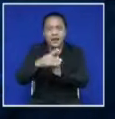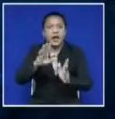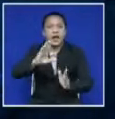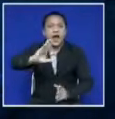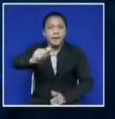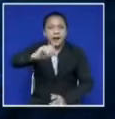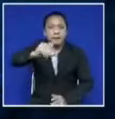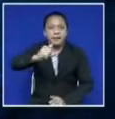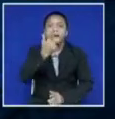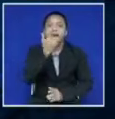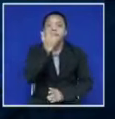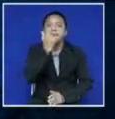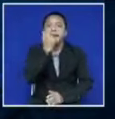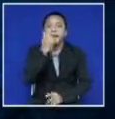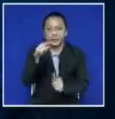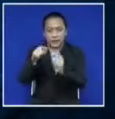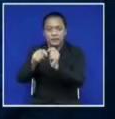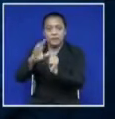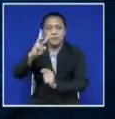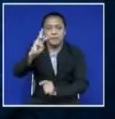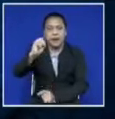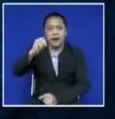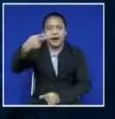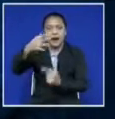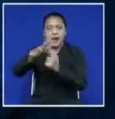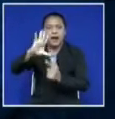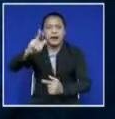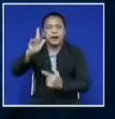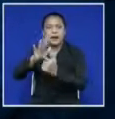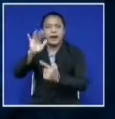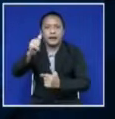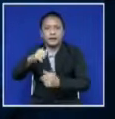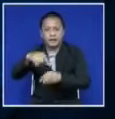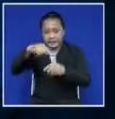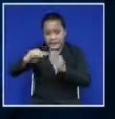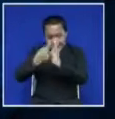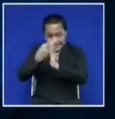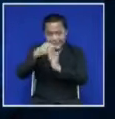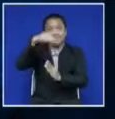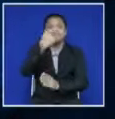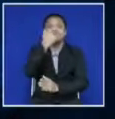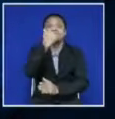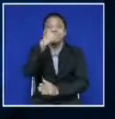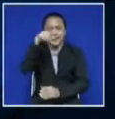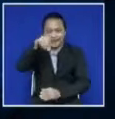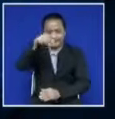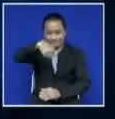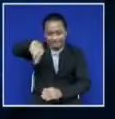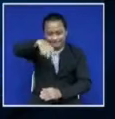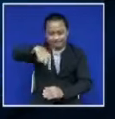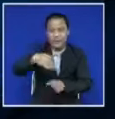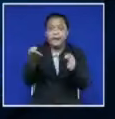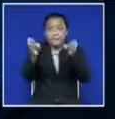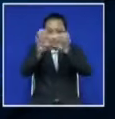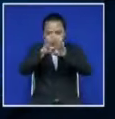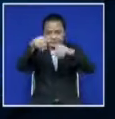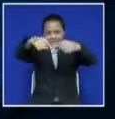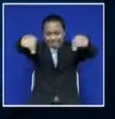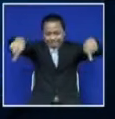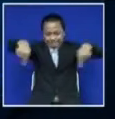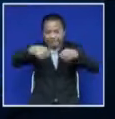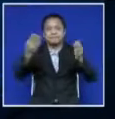องสีแดงจะเป็นตำบลมหาชัยนะครับที่เป็นพื้นที่ที่มีการระบาดอย่างรุนแรงนะครับซึ่งเราปิดกั้นสถานที่แล้วอ